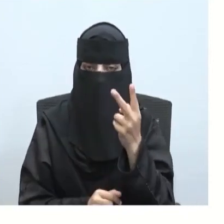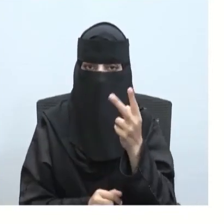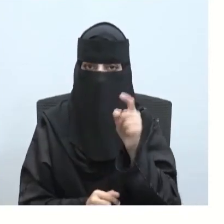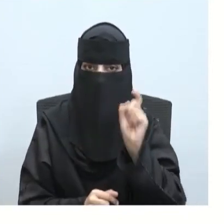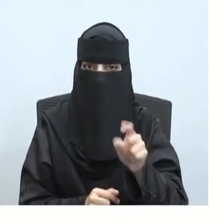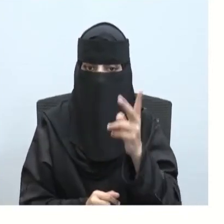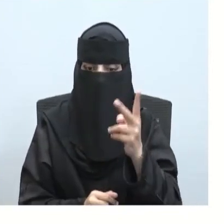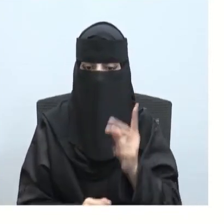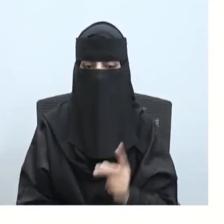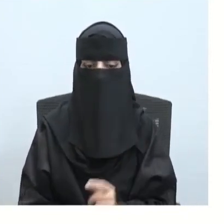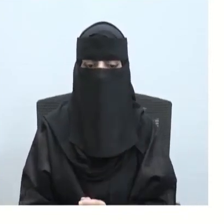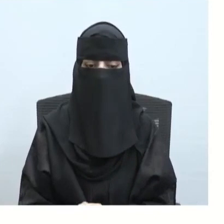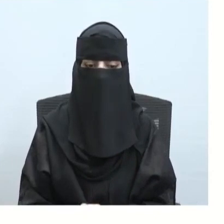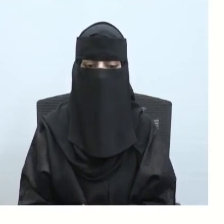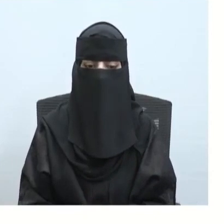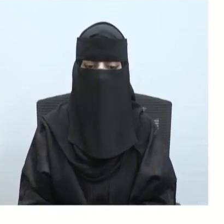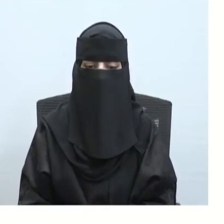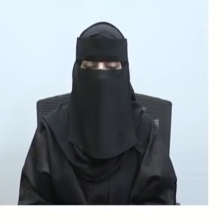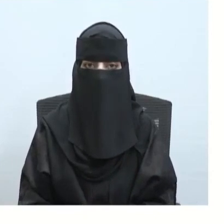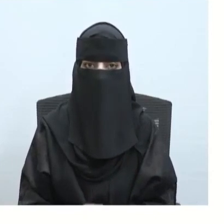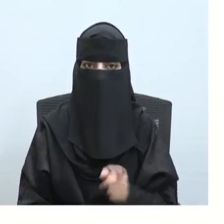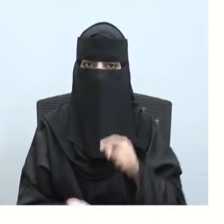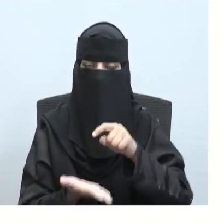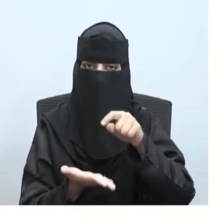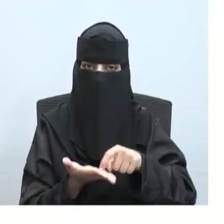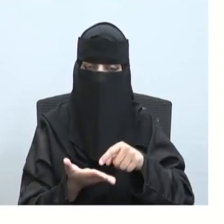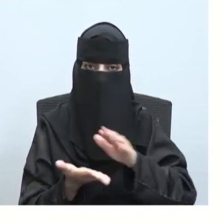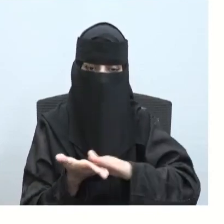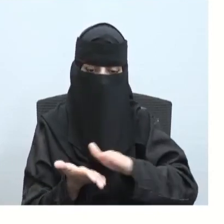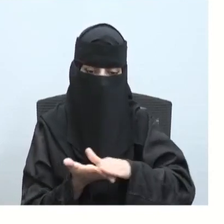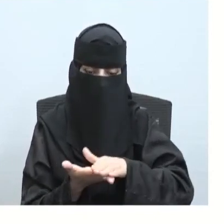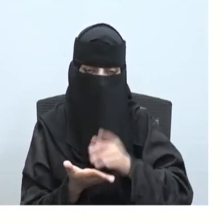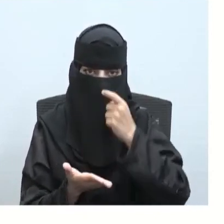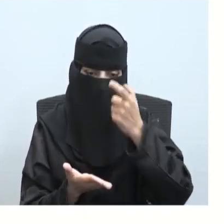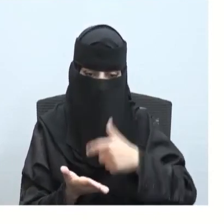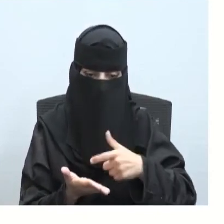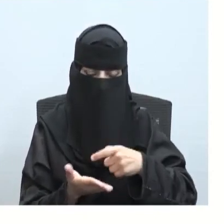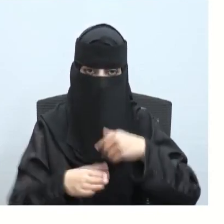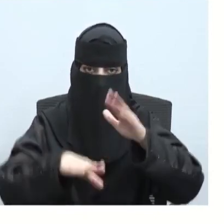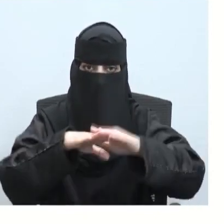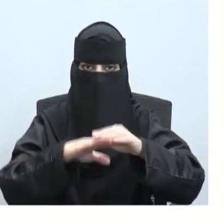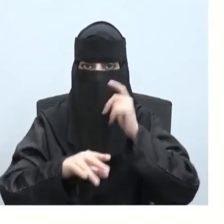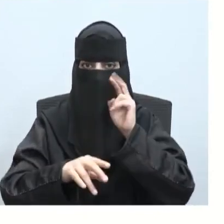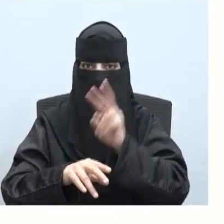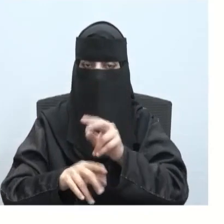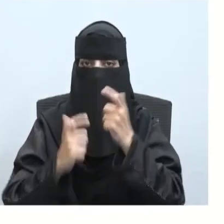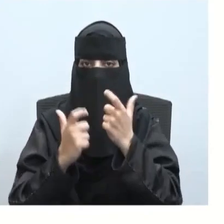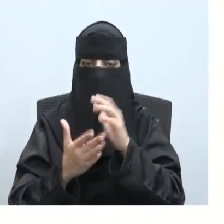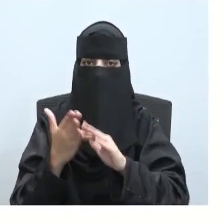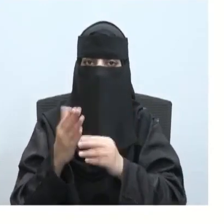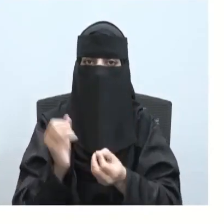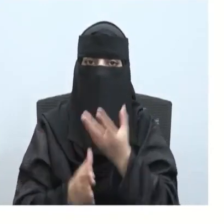كنترولر. العقدة الثالثة كما قد يقوم بطباعة رسالة ذاتية لإبلاغ المستخدم.